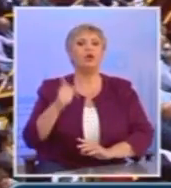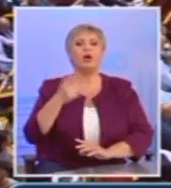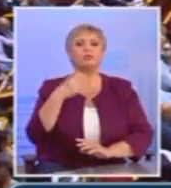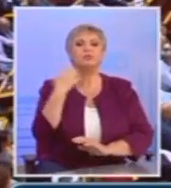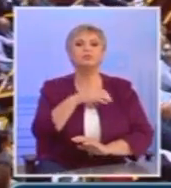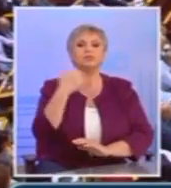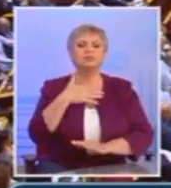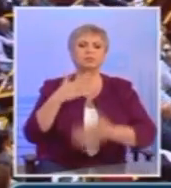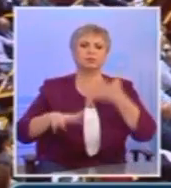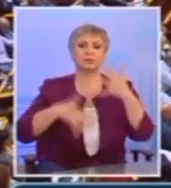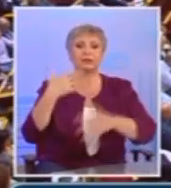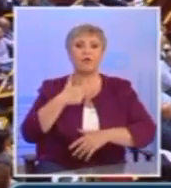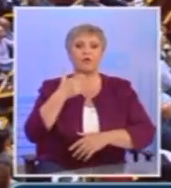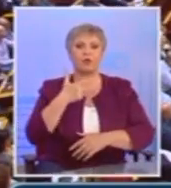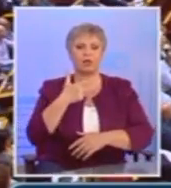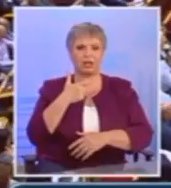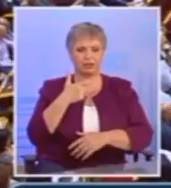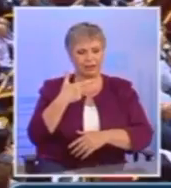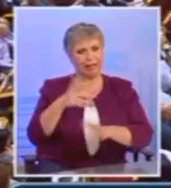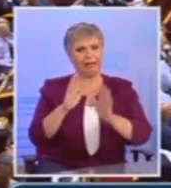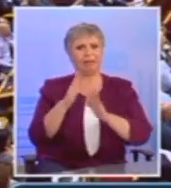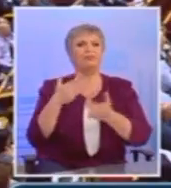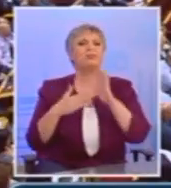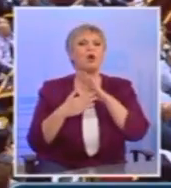κύριε Πρόεδρε. Σας παρακαλώ πολύ.